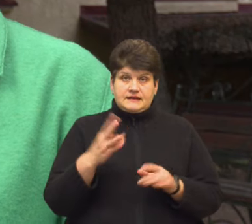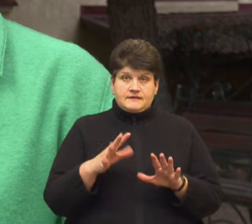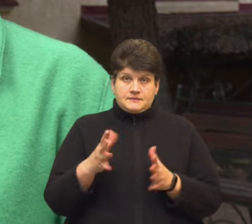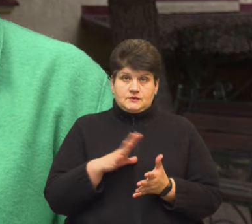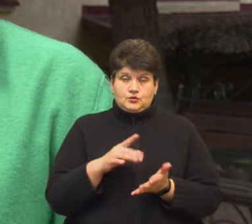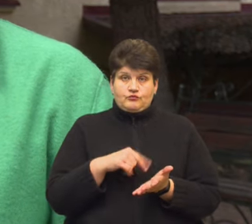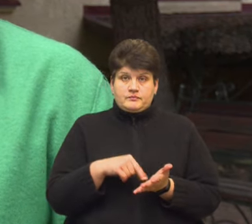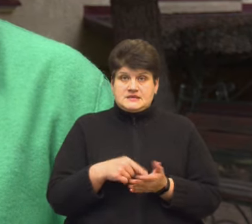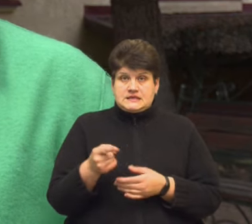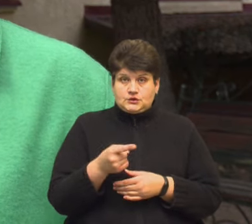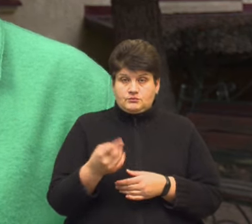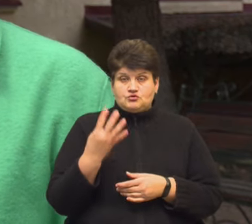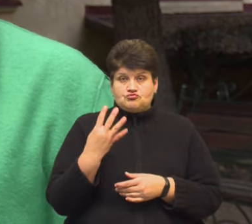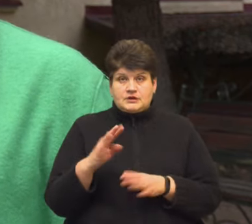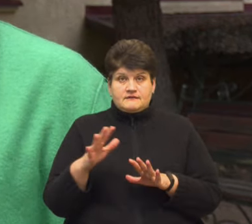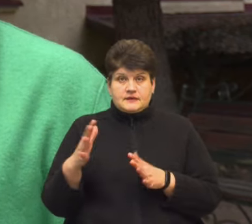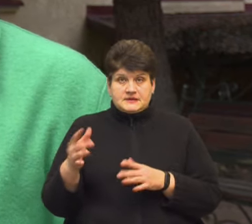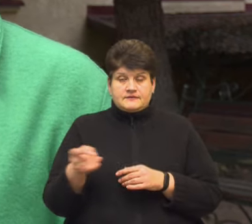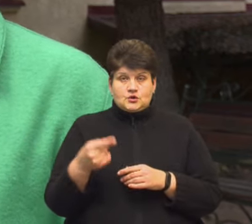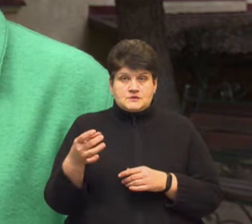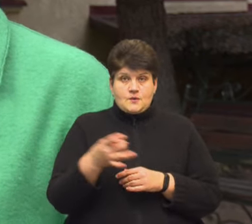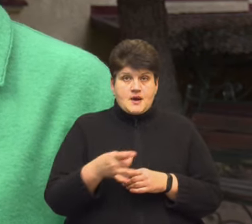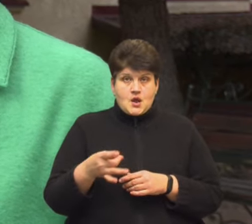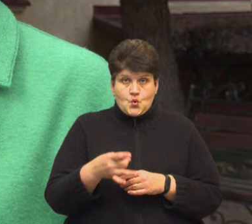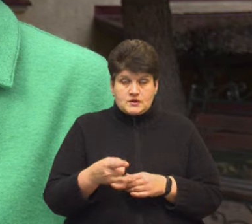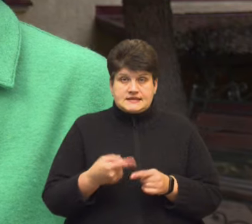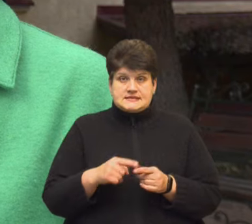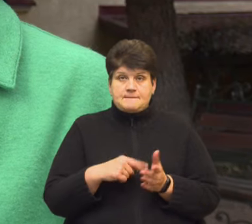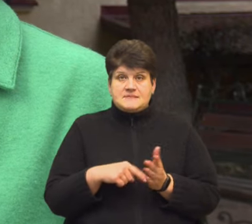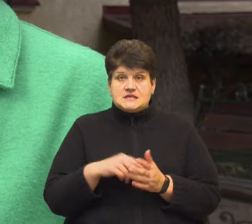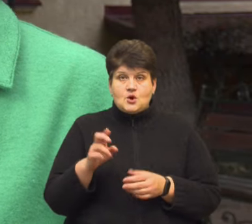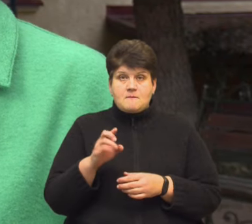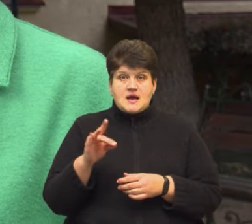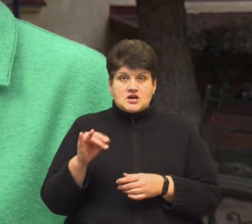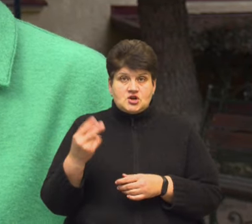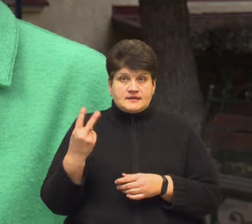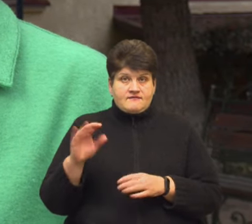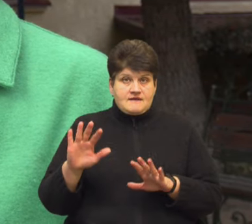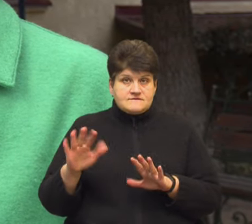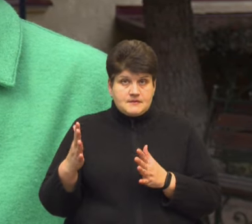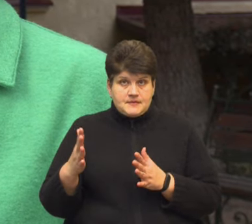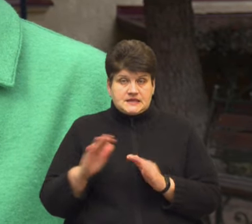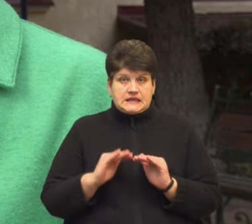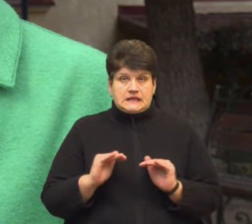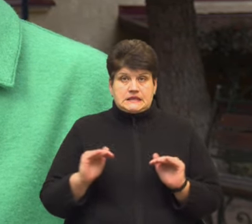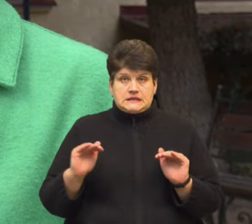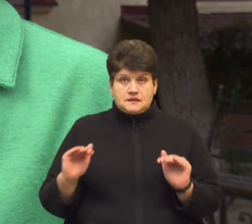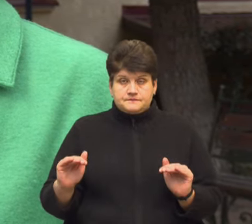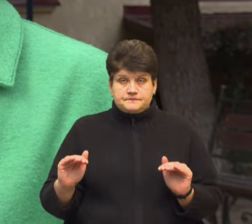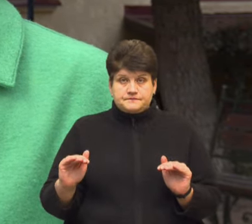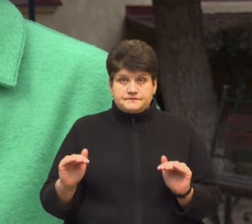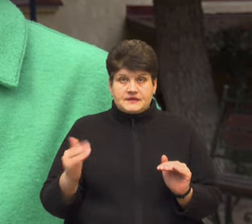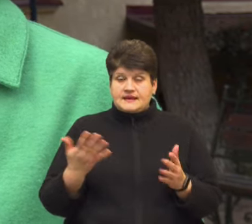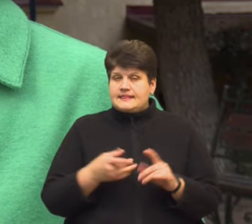Тернополі і чотири випадки в Тернопільському районі це місто Бережани два випадки діти які не